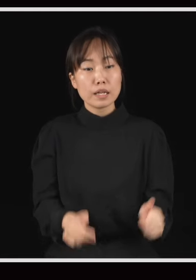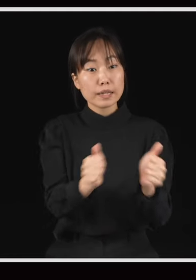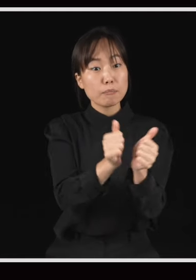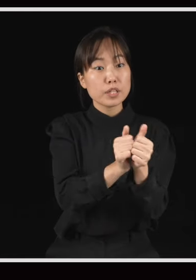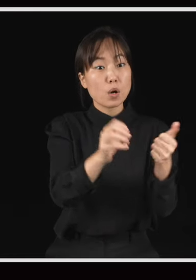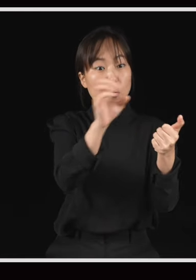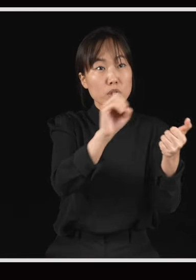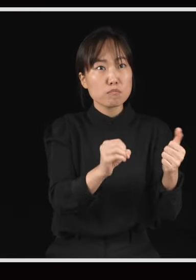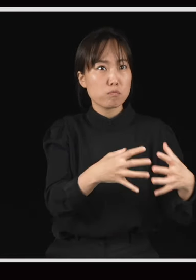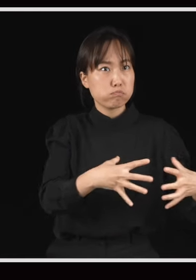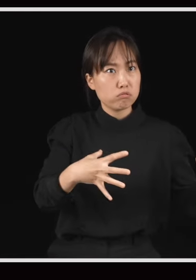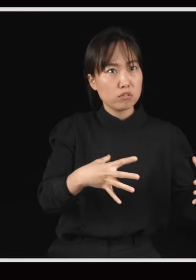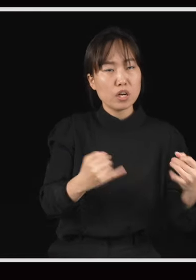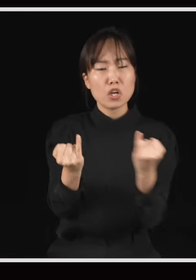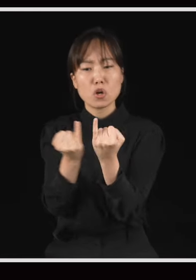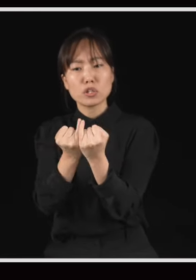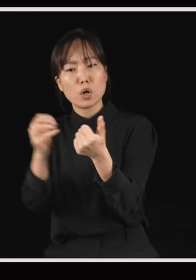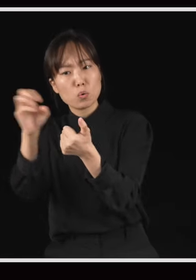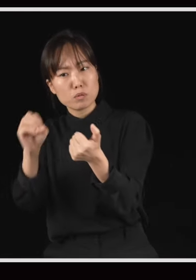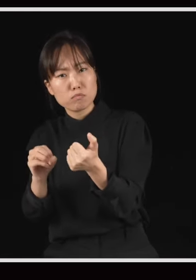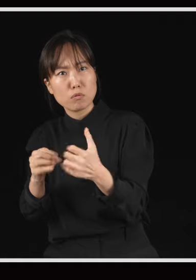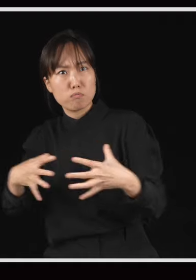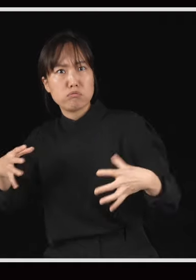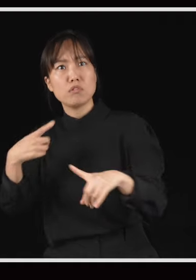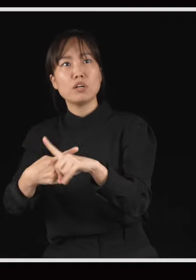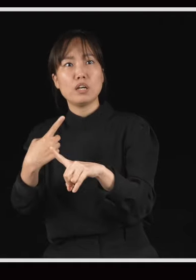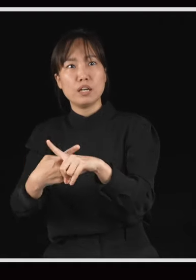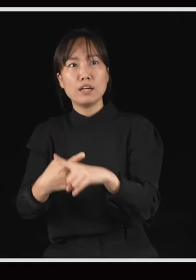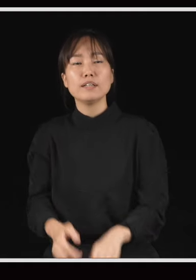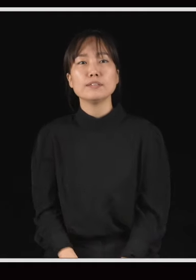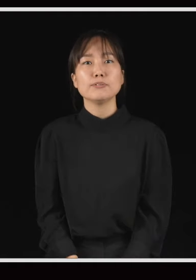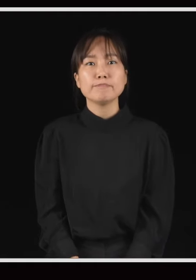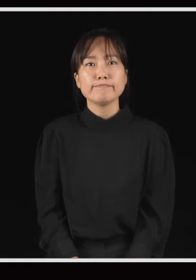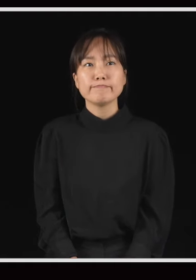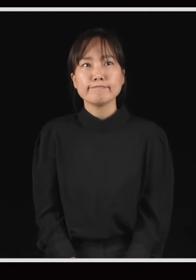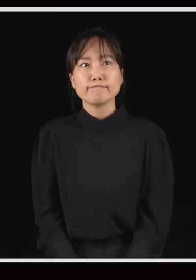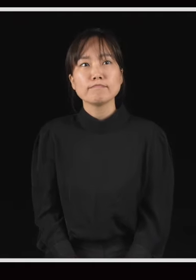2명 중에 1명이 비만, 여성은 2명 중에 1명이 마른 비만입니다.